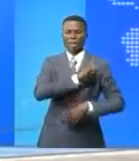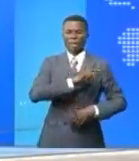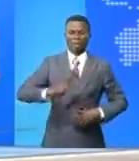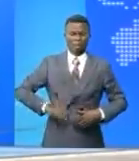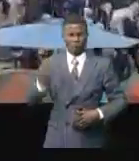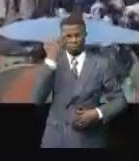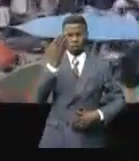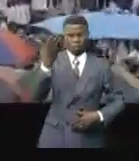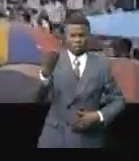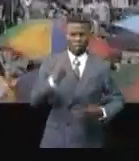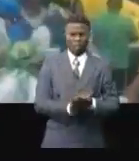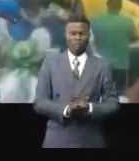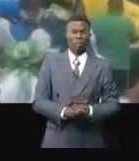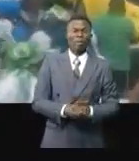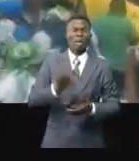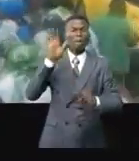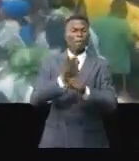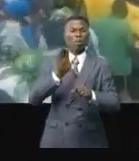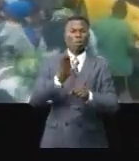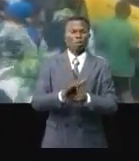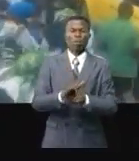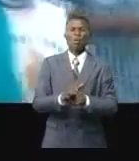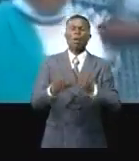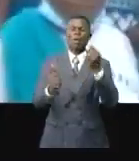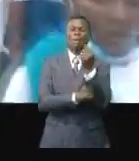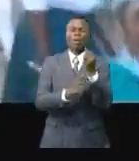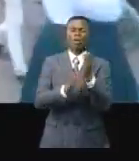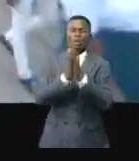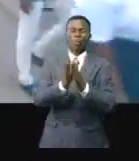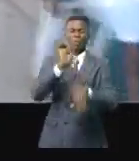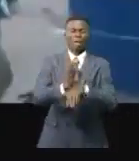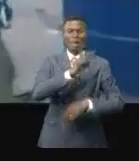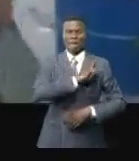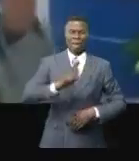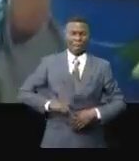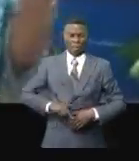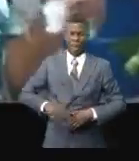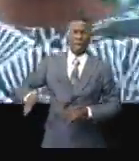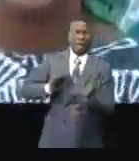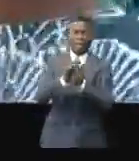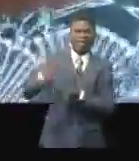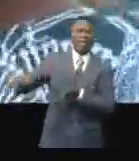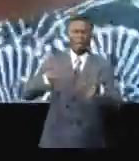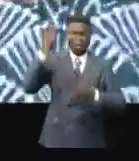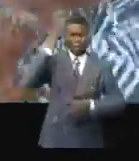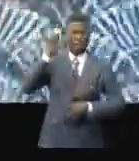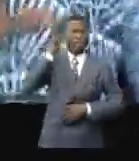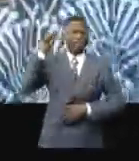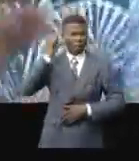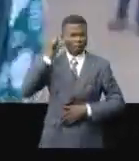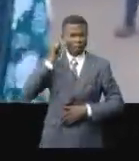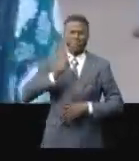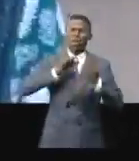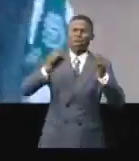Samba. Des centaines de fidèles kimbanguistes ont pris d'assaut les artères principales de la ville-province Kinshasa. Cela pour sensibiliser